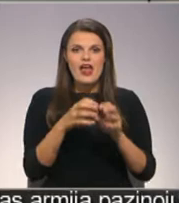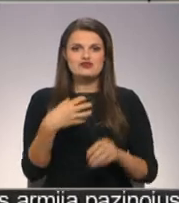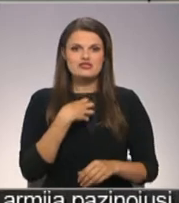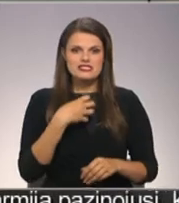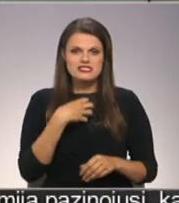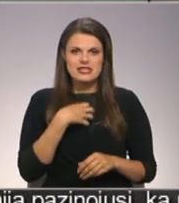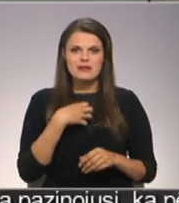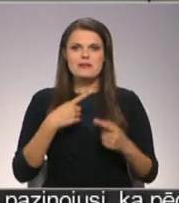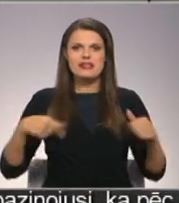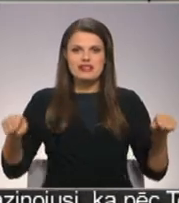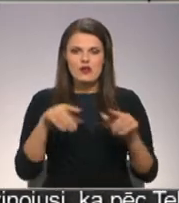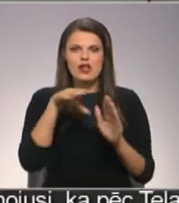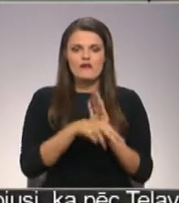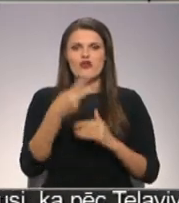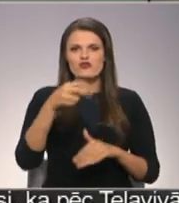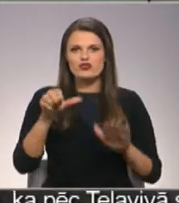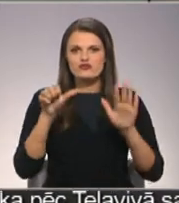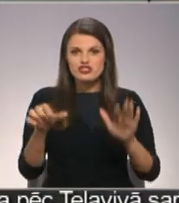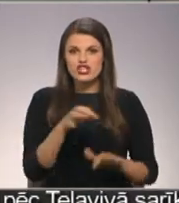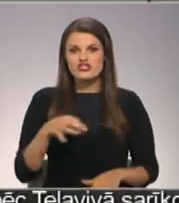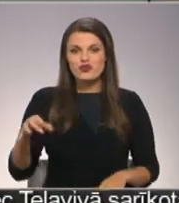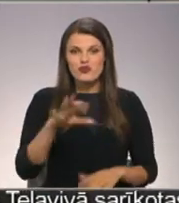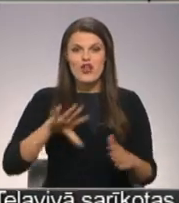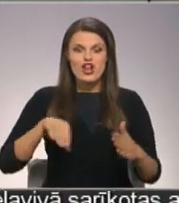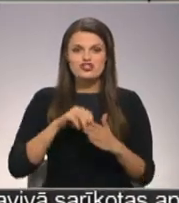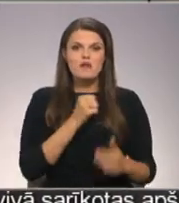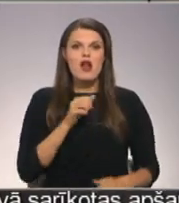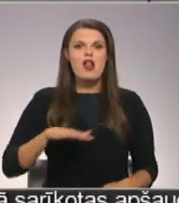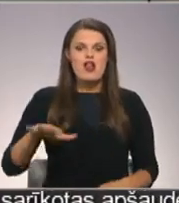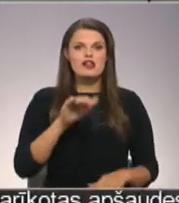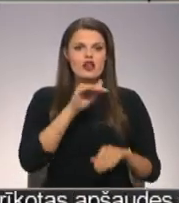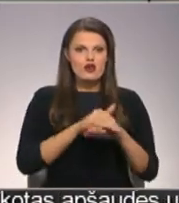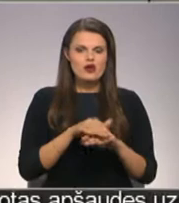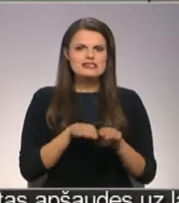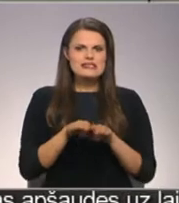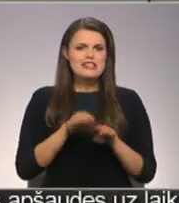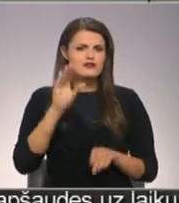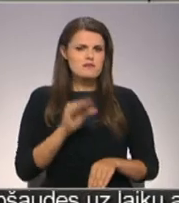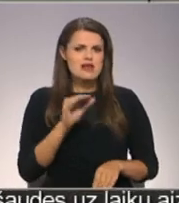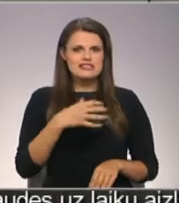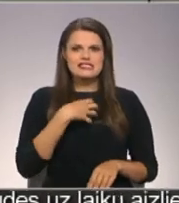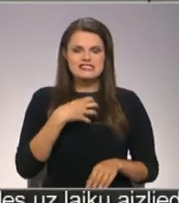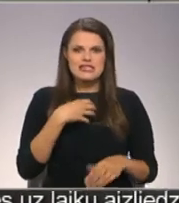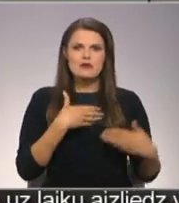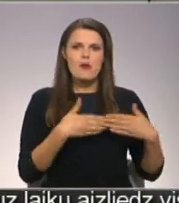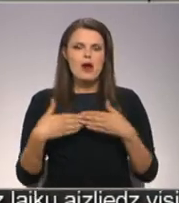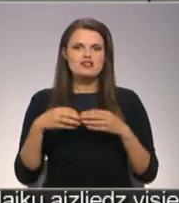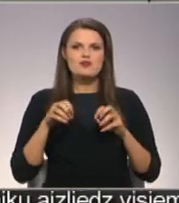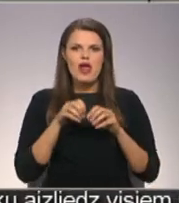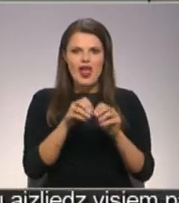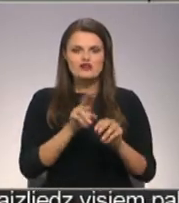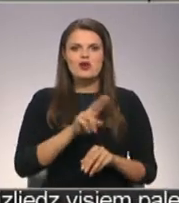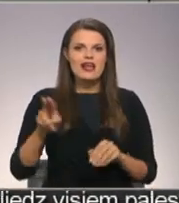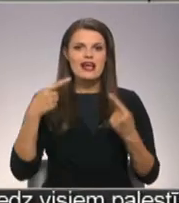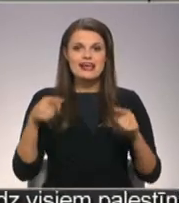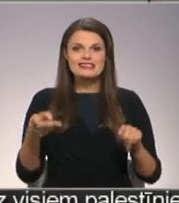encefalīta endemiskajā teritorijā iekļauti jau 26 novadi. Līdz šim Latgalē bija konstatēts salīdzinoši mazāk slimību pārnēsājošo